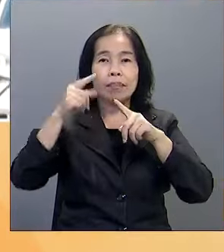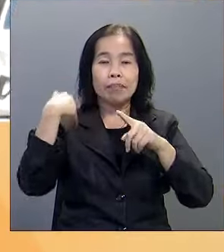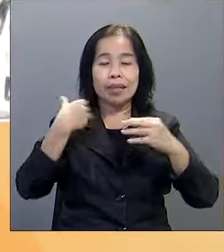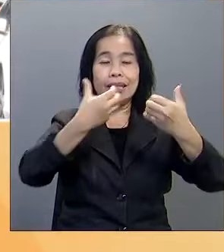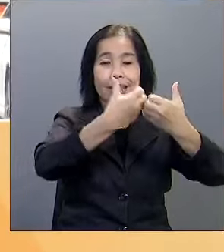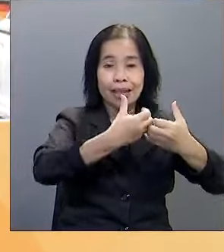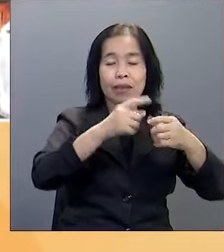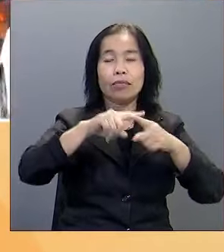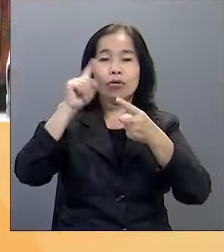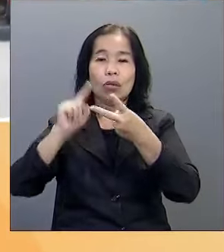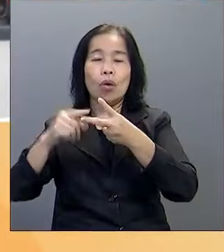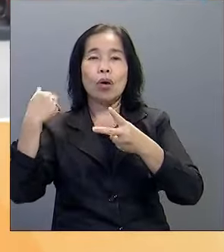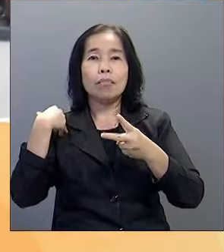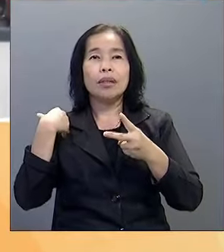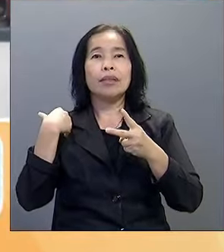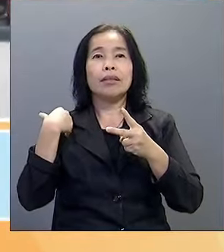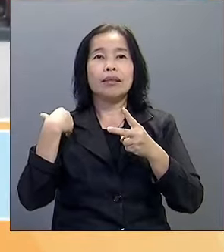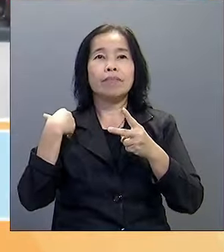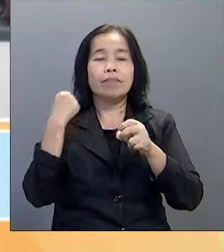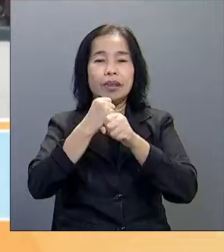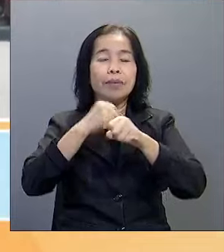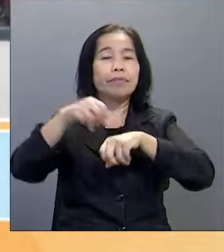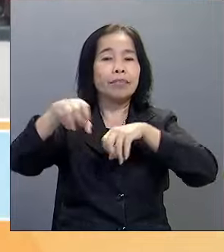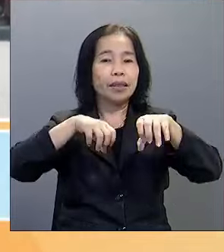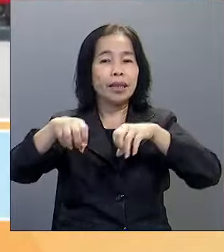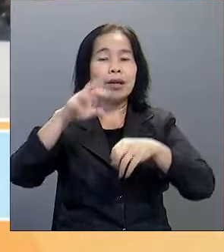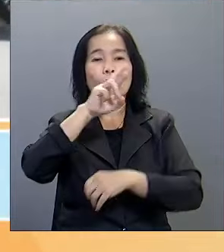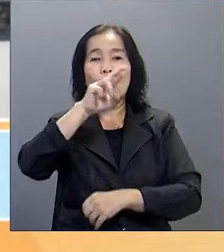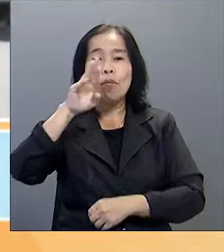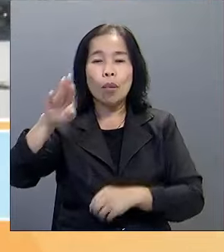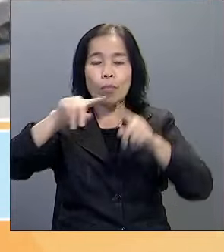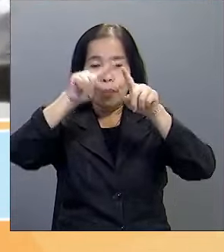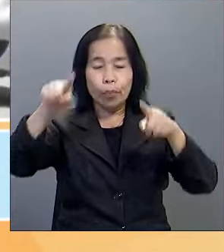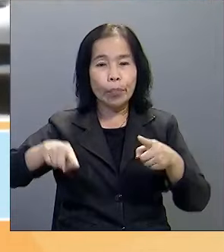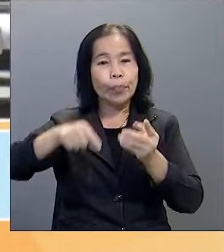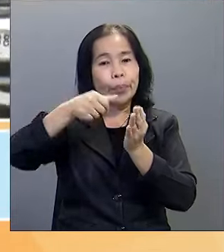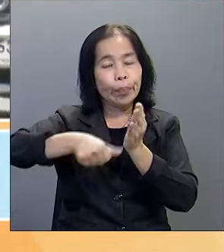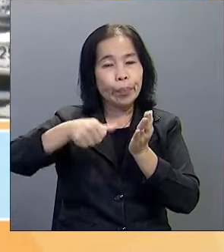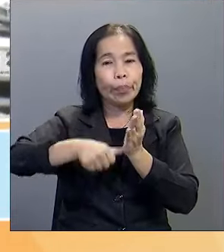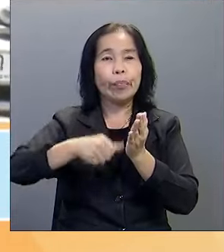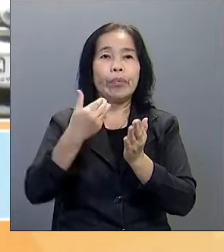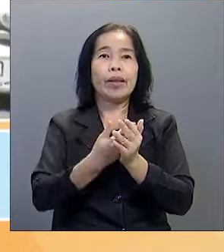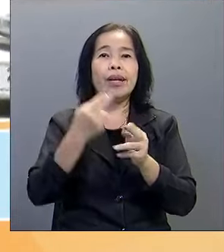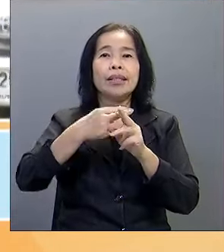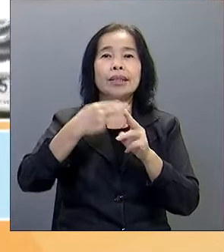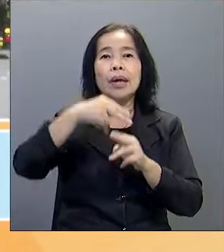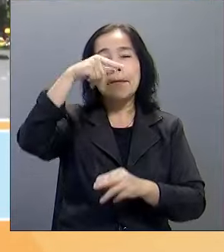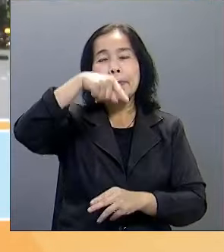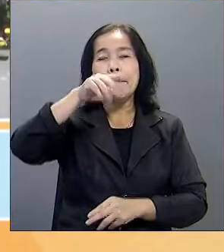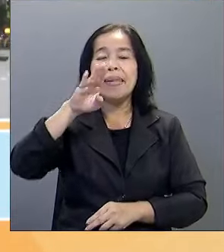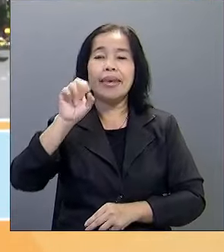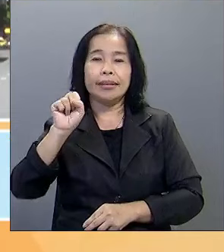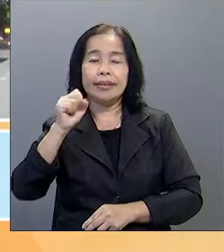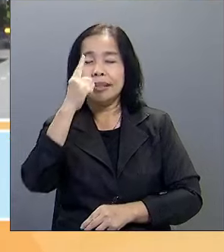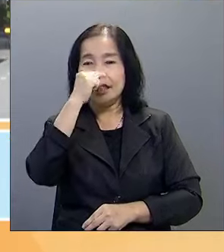หนึเป็นเนองของแลตฟอรมในการบริหารจดการระบบไปสั่งของตำรวเรีกวา PTM หรือ POLIT T